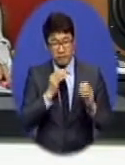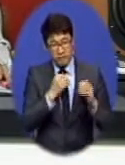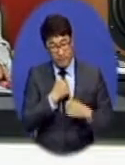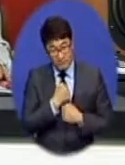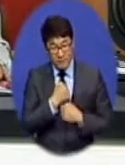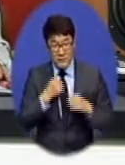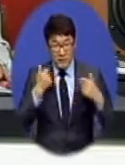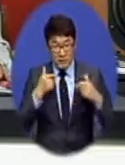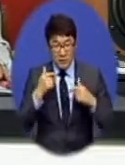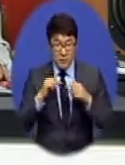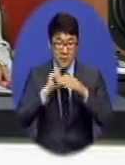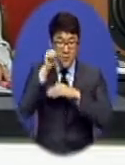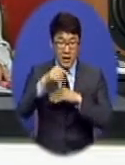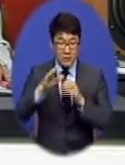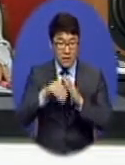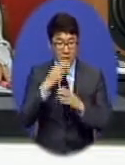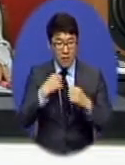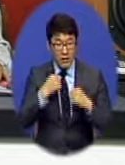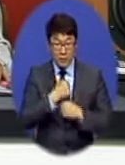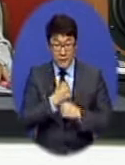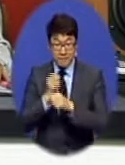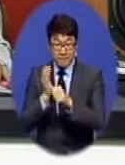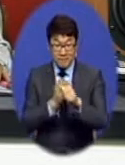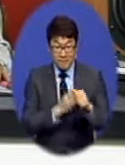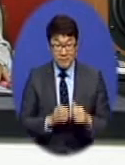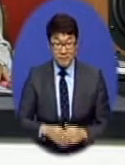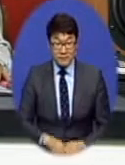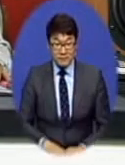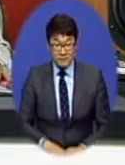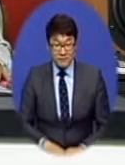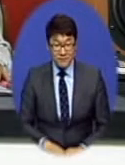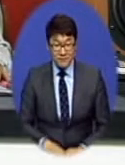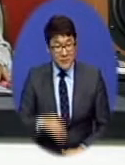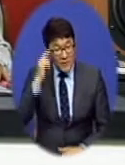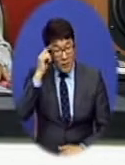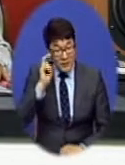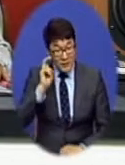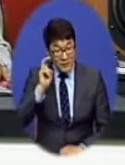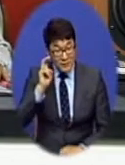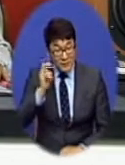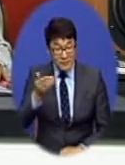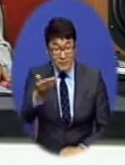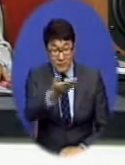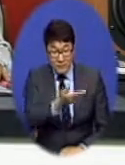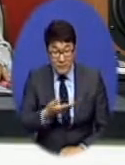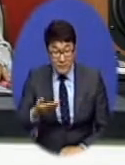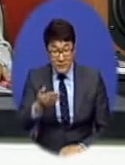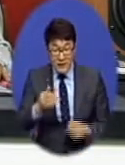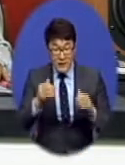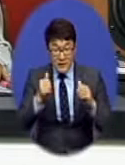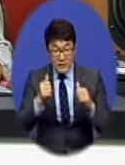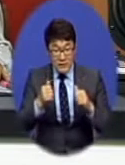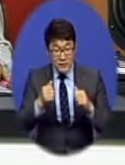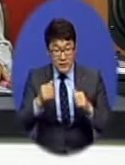나갈 때는 예. 그래도 건강 먼저 챙기세요. 그럼요. 예, 저희 지금 혹시 이 시청자 심사가